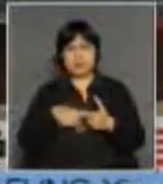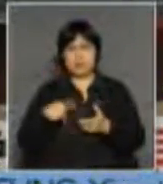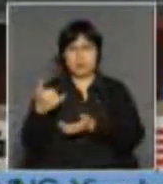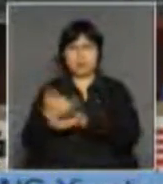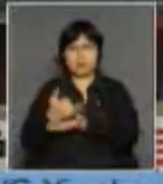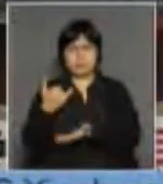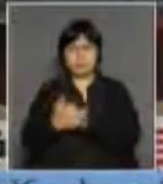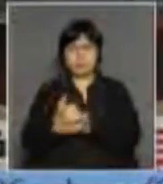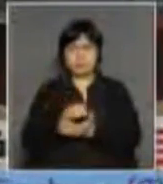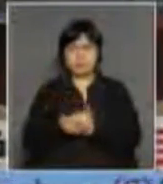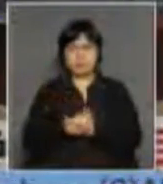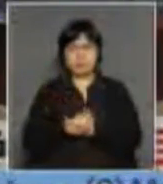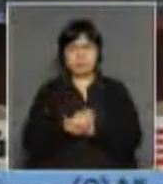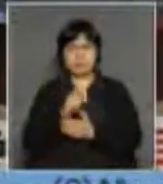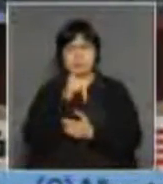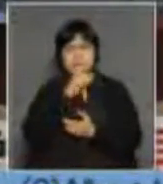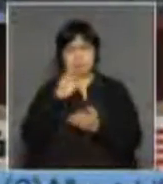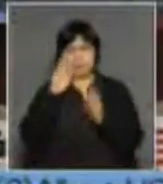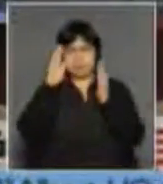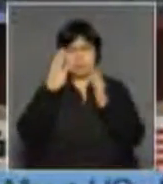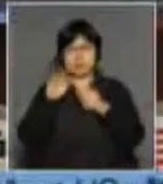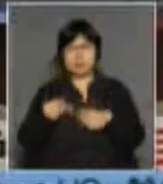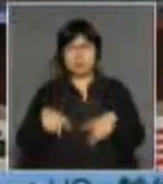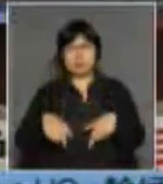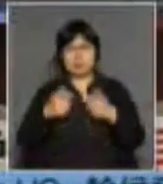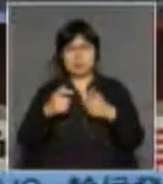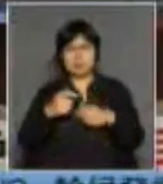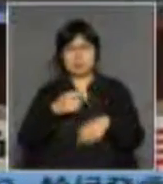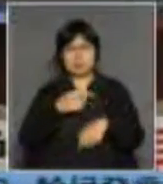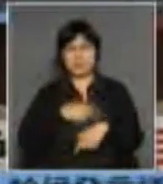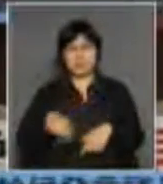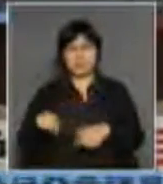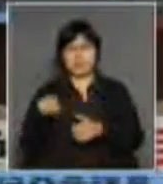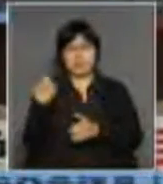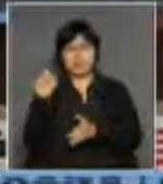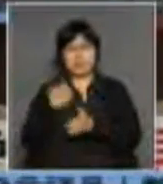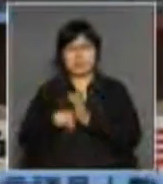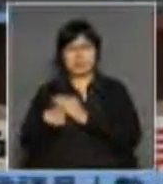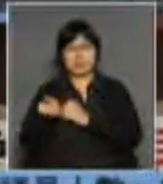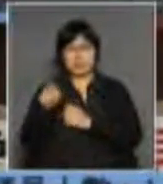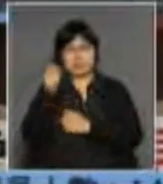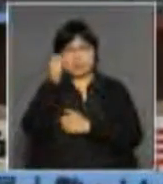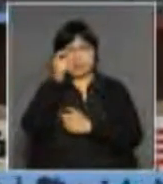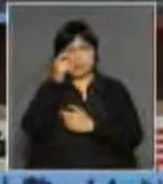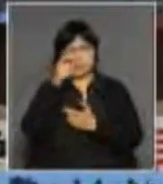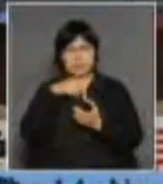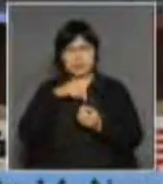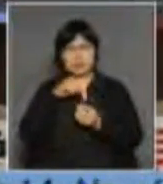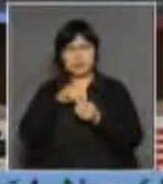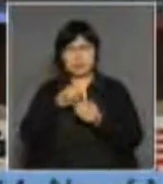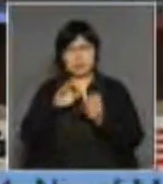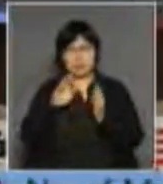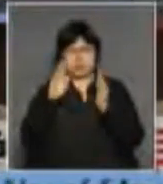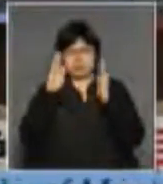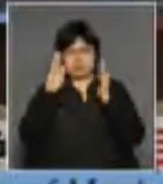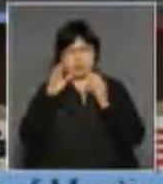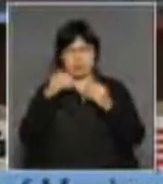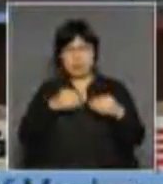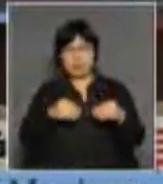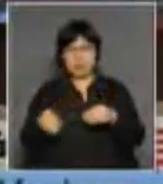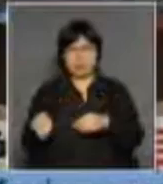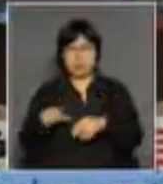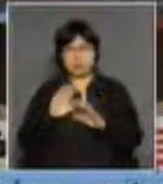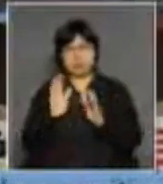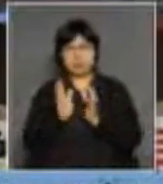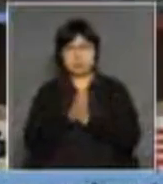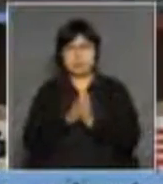裡的，我有留意呢，大輝議員呢他就零零舍舍是特別關注教育，我們所有